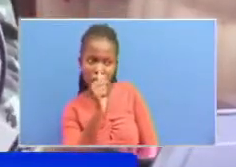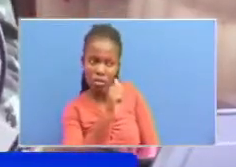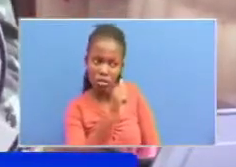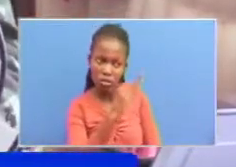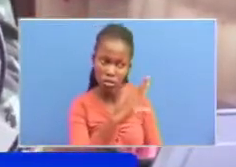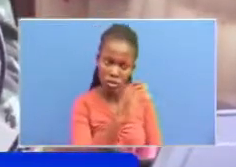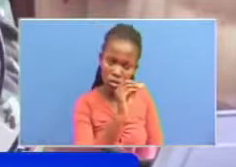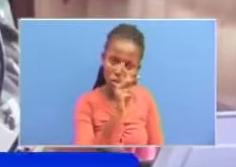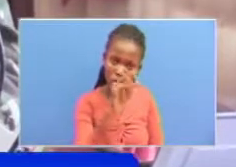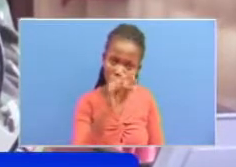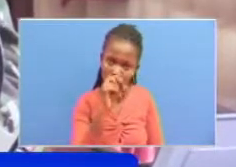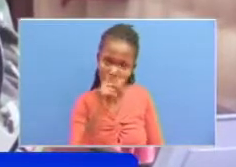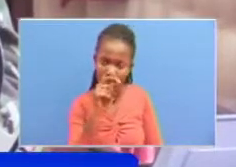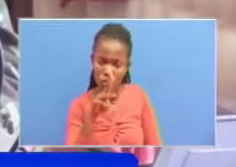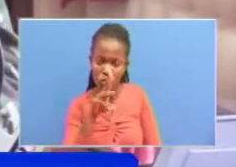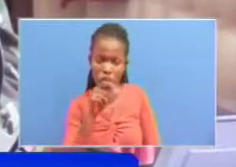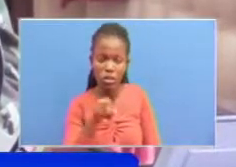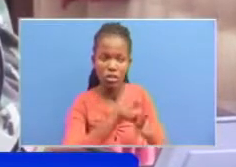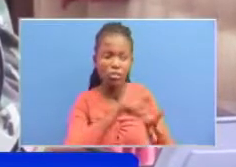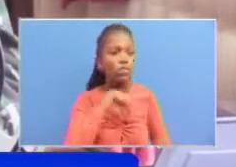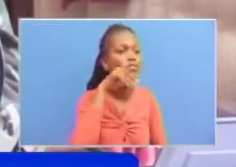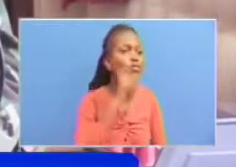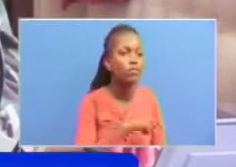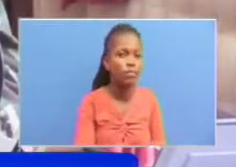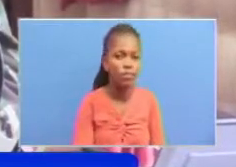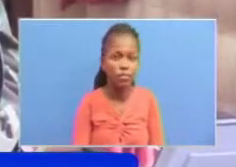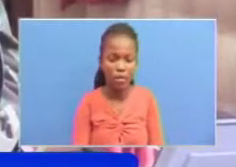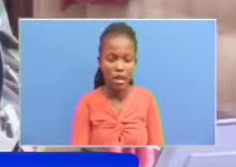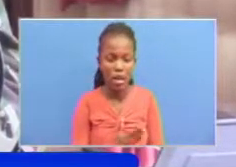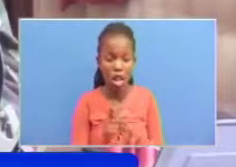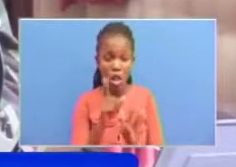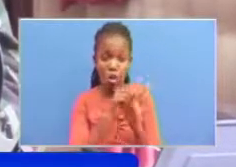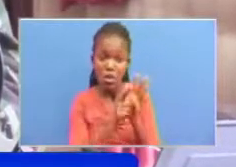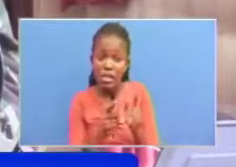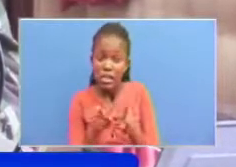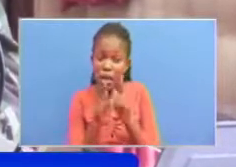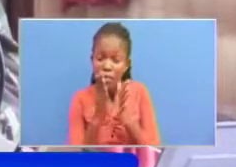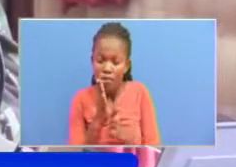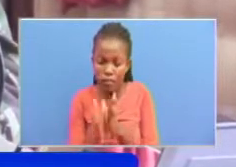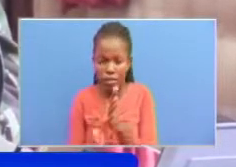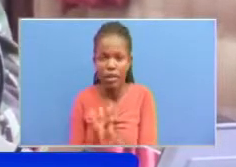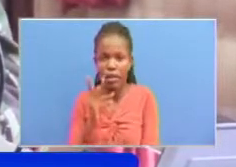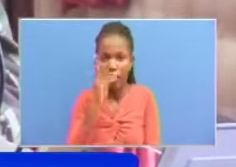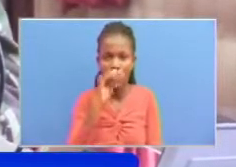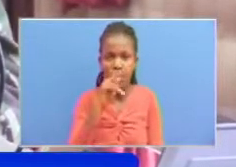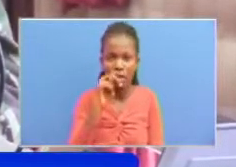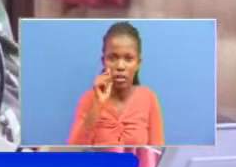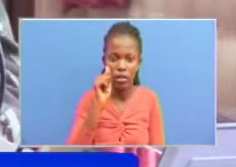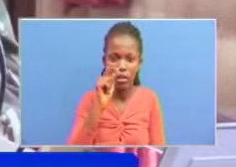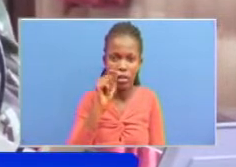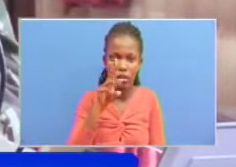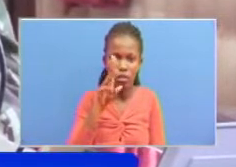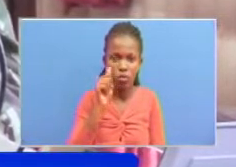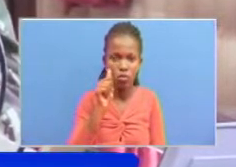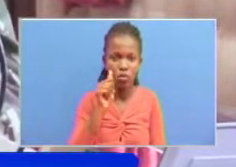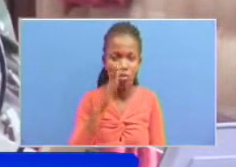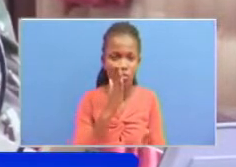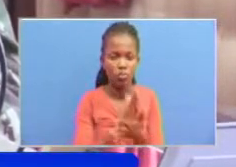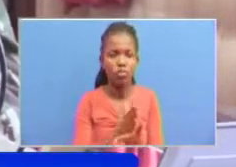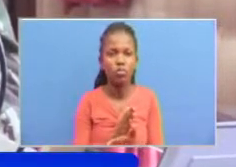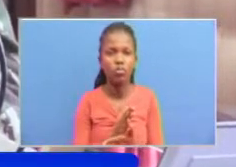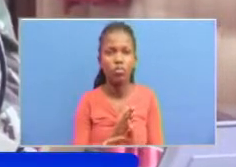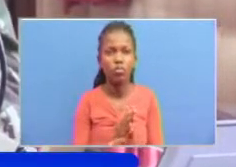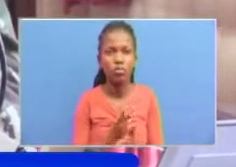Si mambo ya kulaumiana. Kuna sheria na kuna utaratibu. Kinatua, ni kweli,